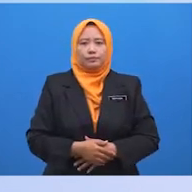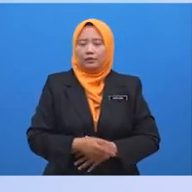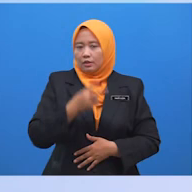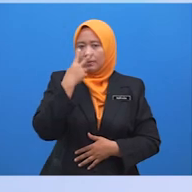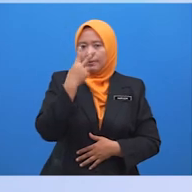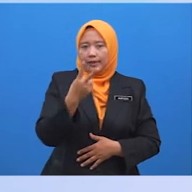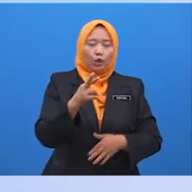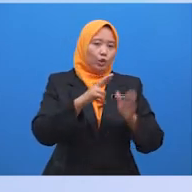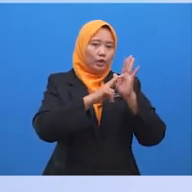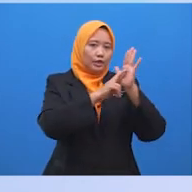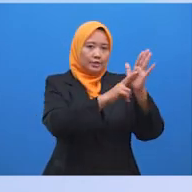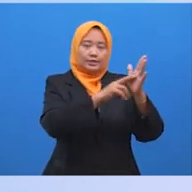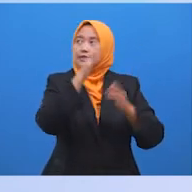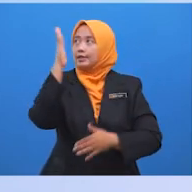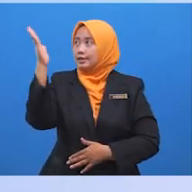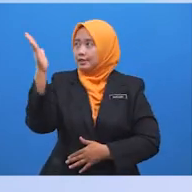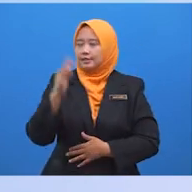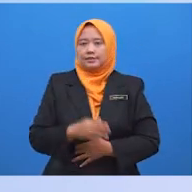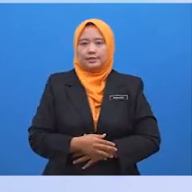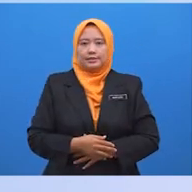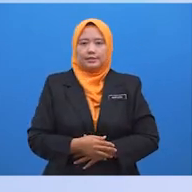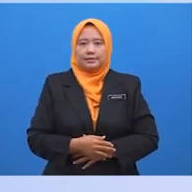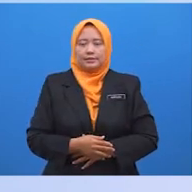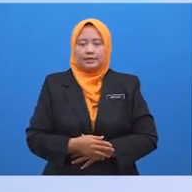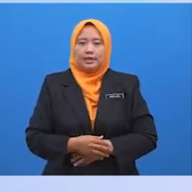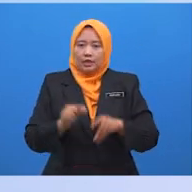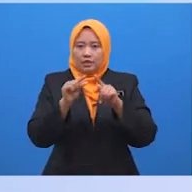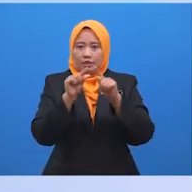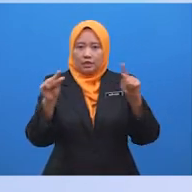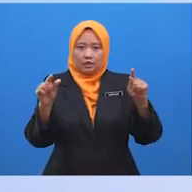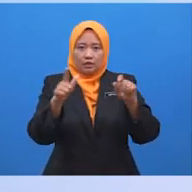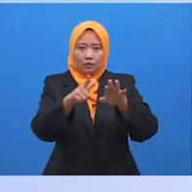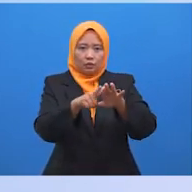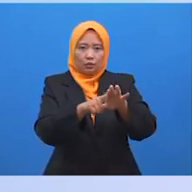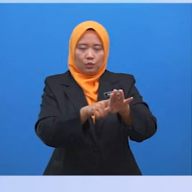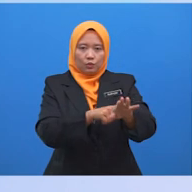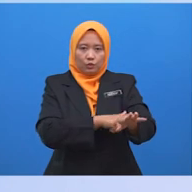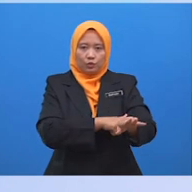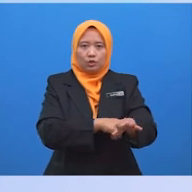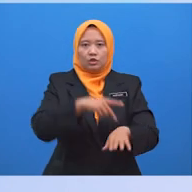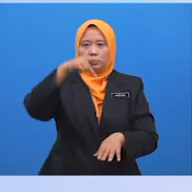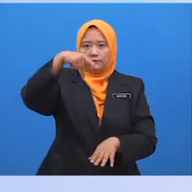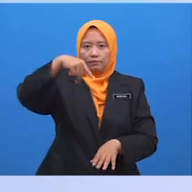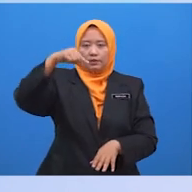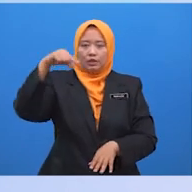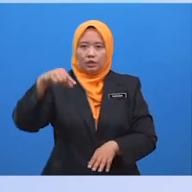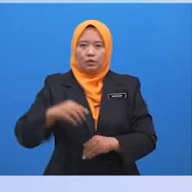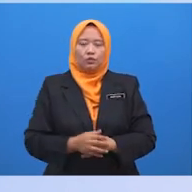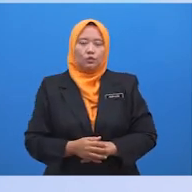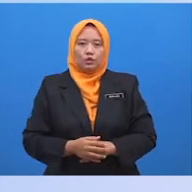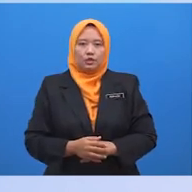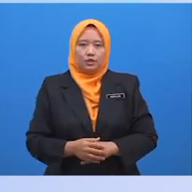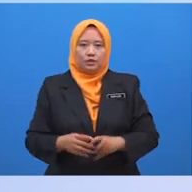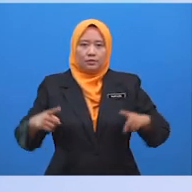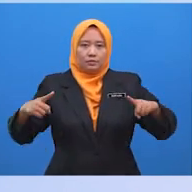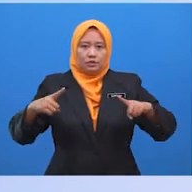Merujuk kepada rajah yang dipaparkan, garis lurus PQ bersilang dengan paksi X